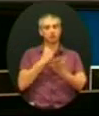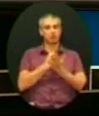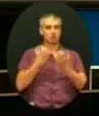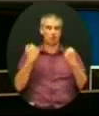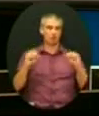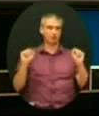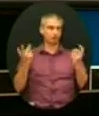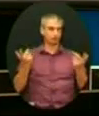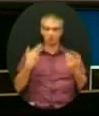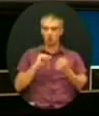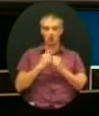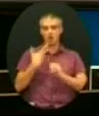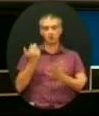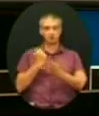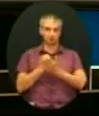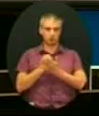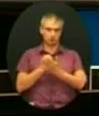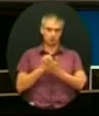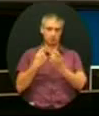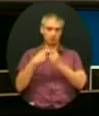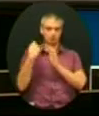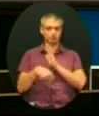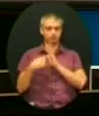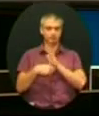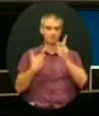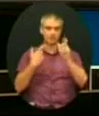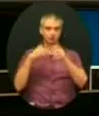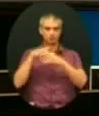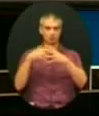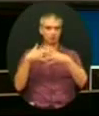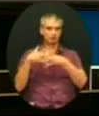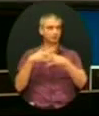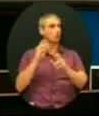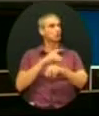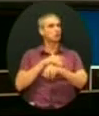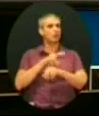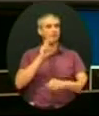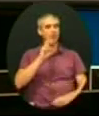החופשיים האלו, או היעדר רישיונות ליתר דיוק, לגבי רכישת נשקים בארצות הברית. דוקטור עמנואל נבון, תודה רבה לך.